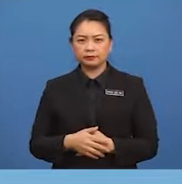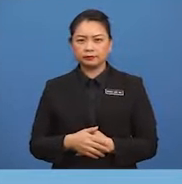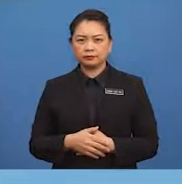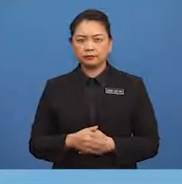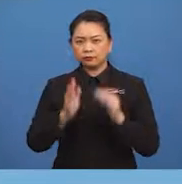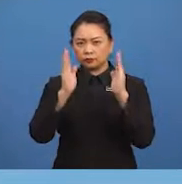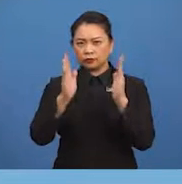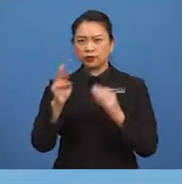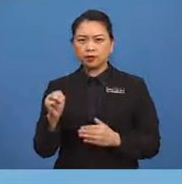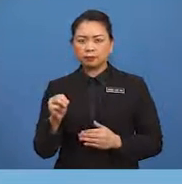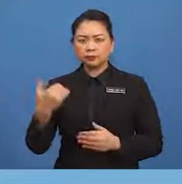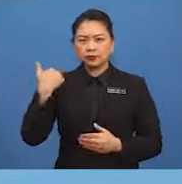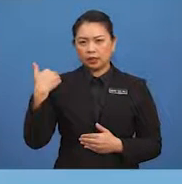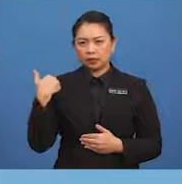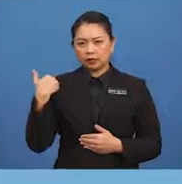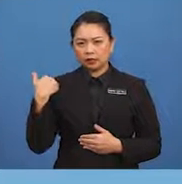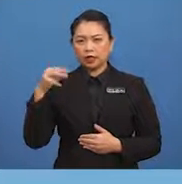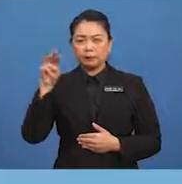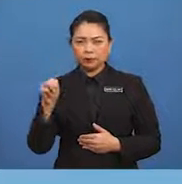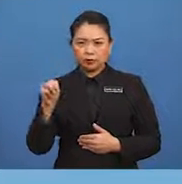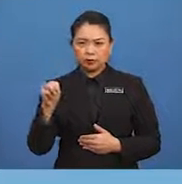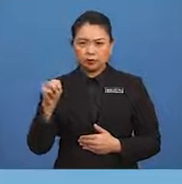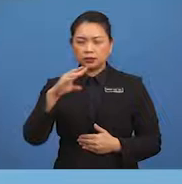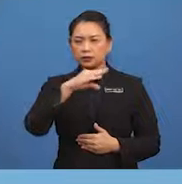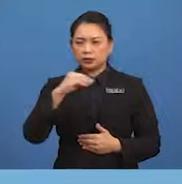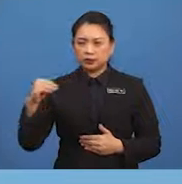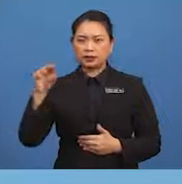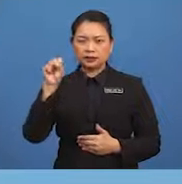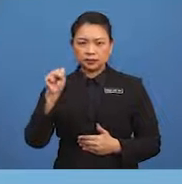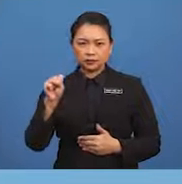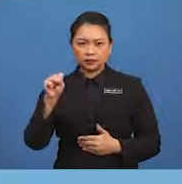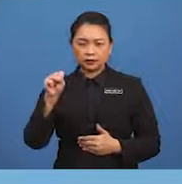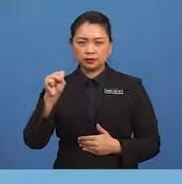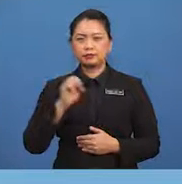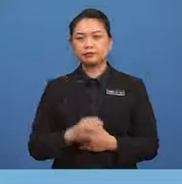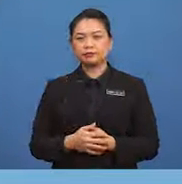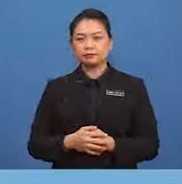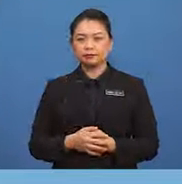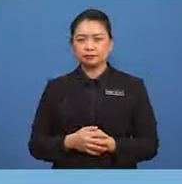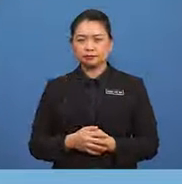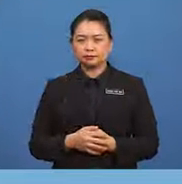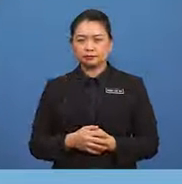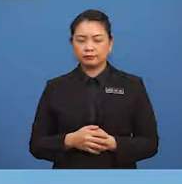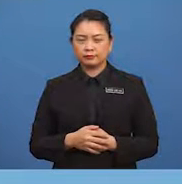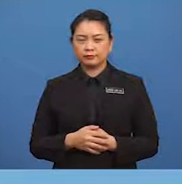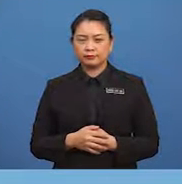Fasa M terdiri daripada mitosis dan sitokinesis.